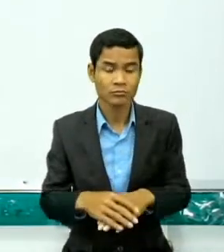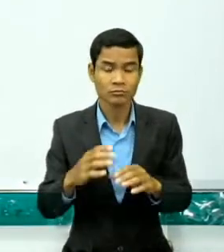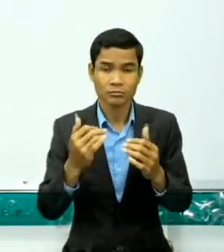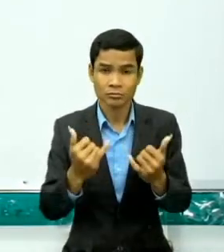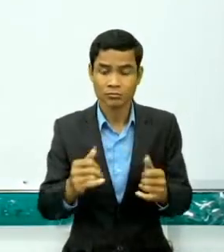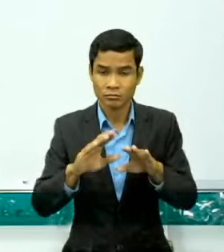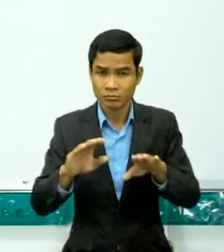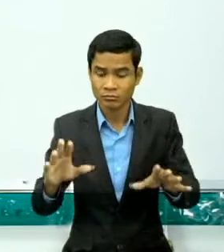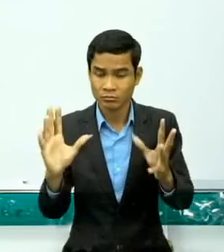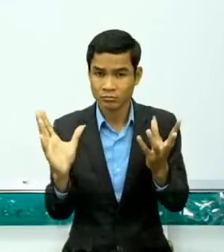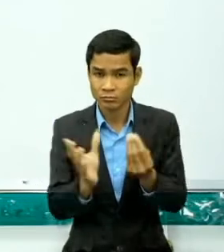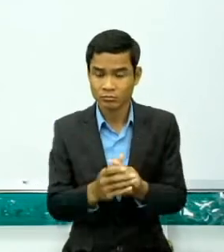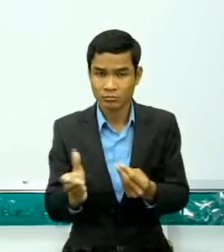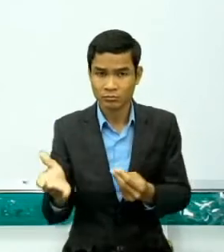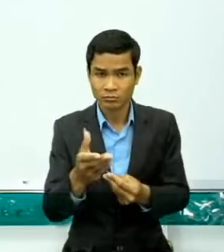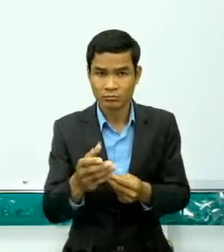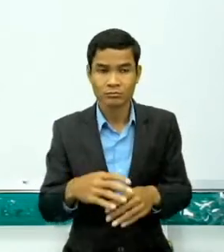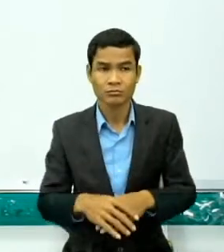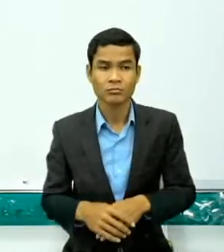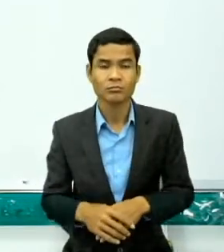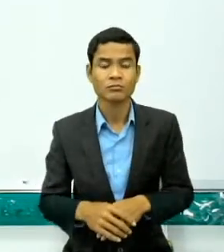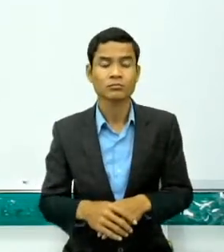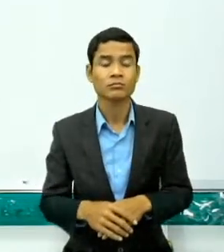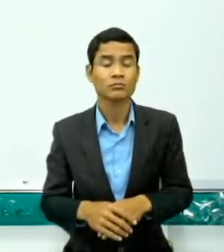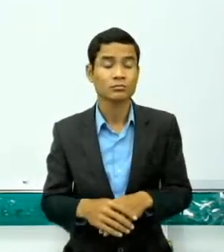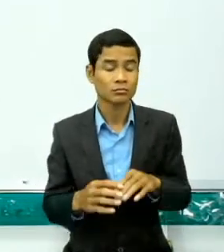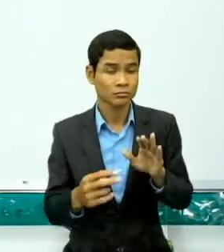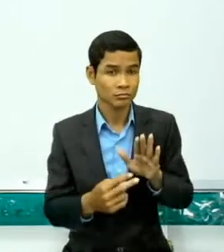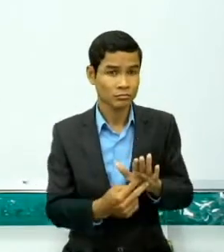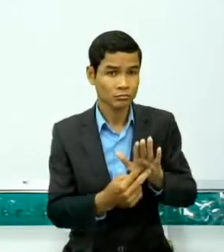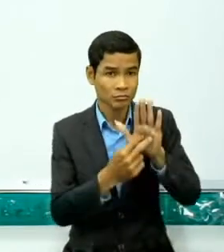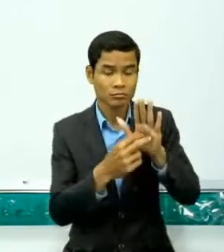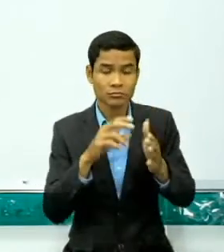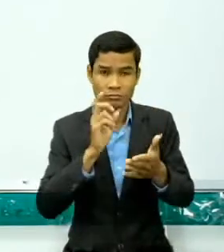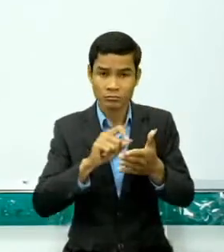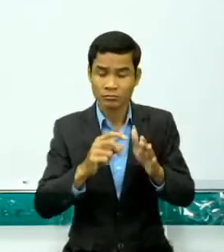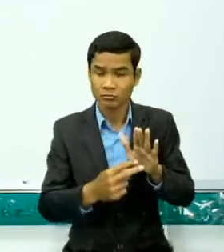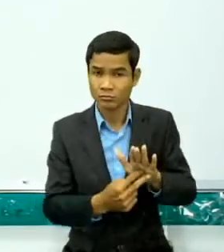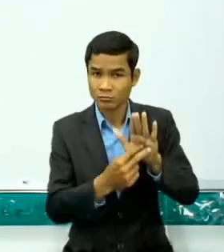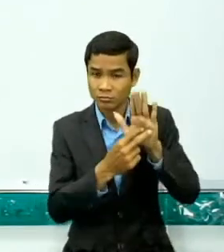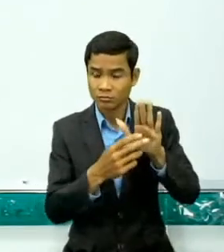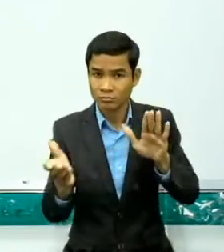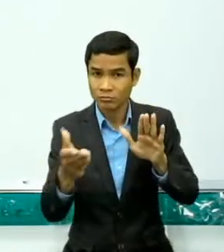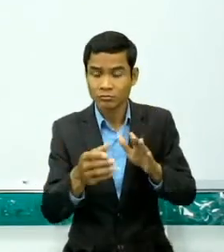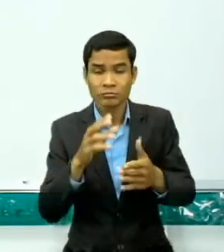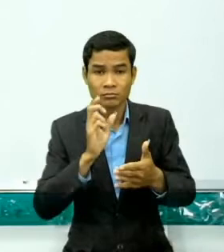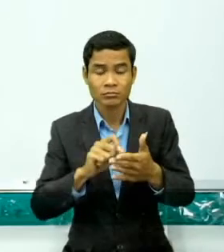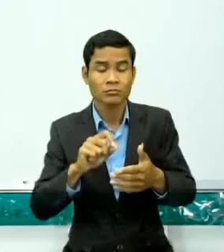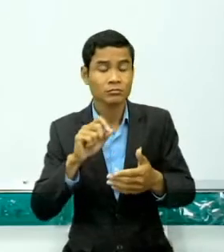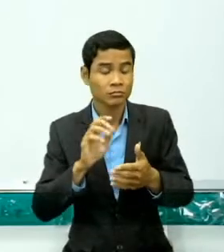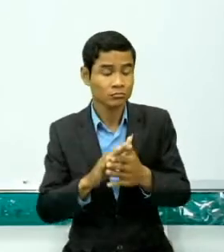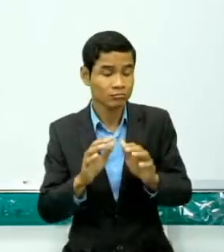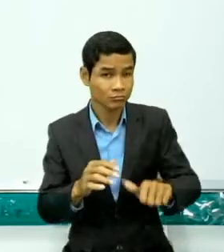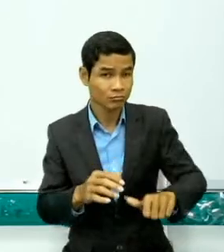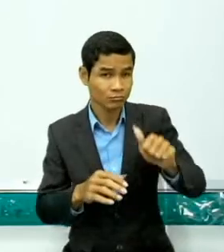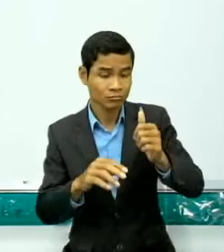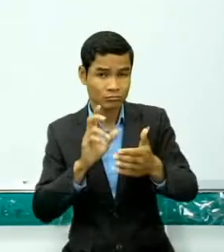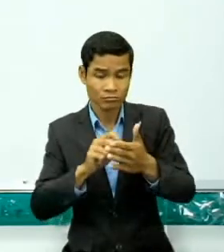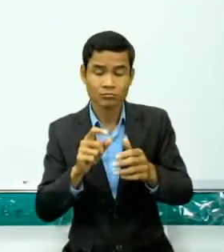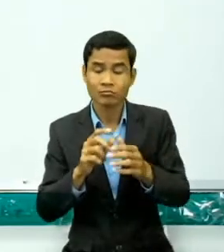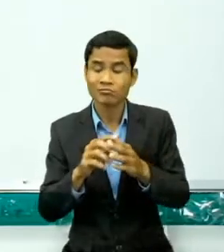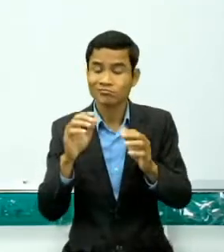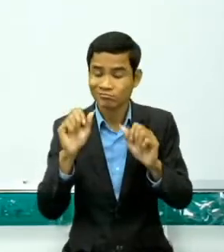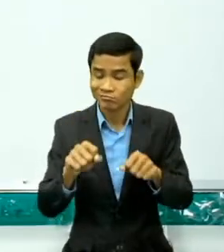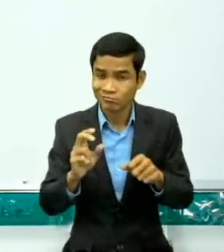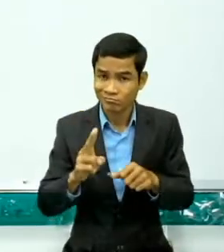កូនលោកចាកូនលើកក្តារឈ្នួនទៅទេឲ្យអ្នកគ្រូមើលសិនដើម្បីយើងឲ្យសរសេរស្មើគ្នាណាចាំមើលតើកូនណាសរសេរឲ្យមុន